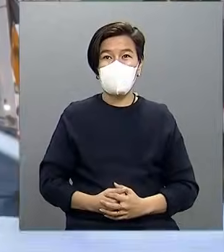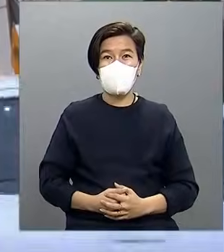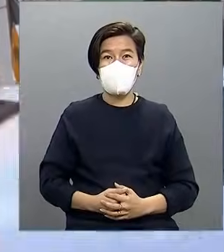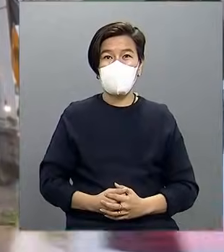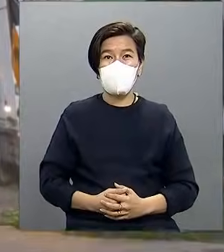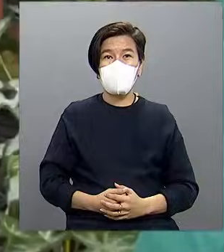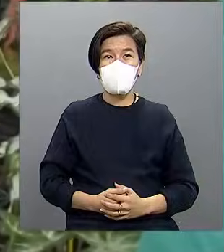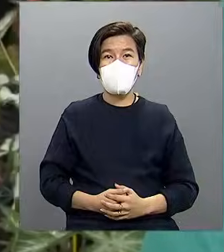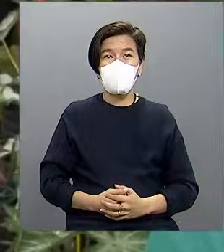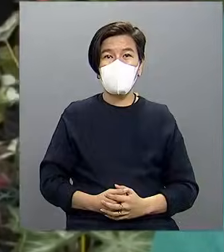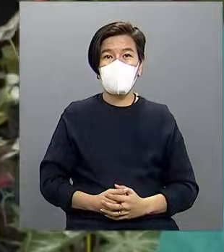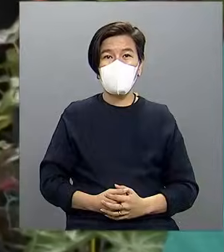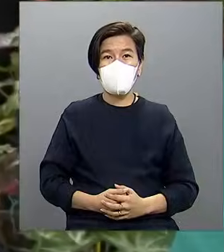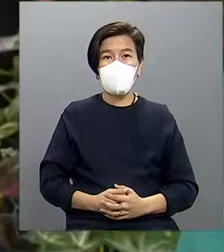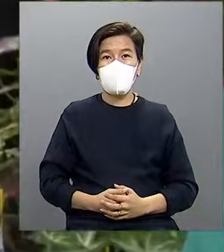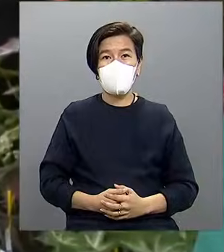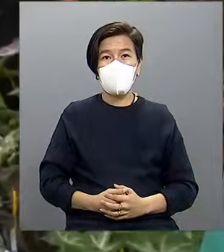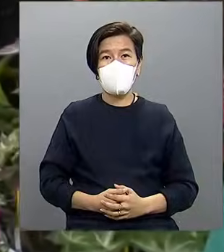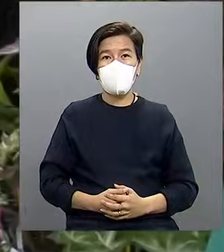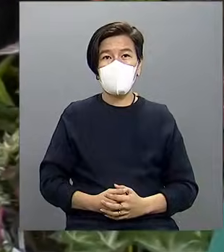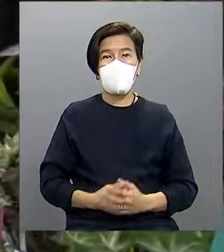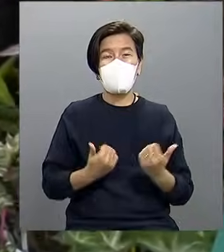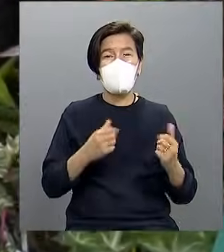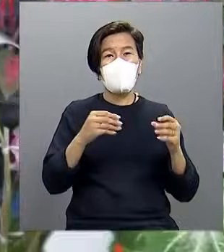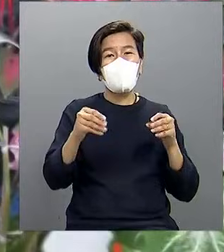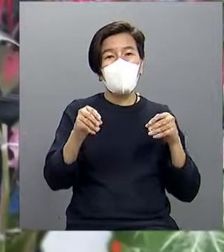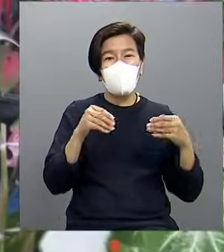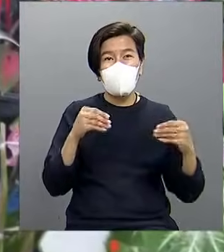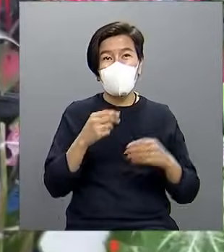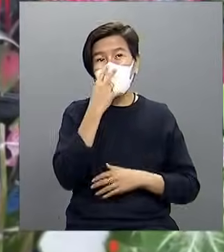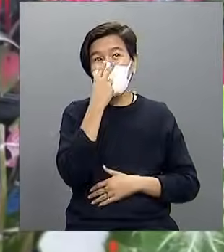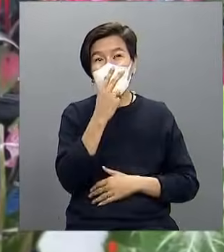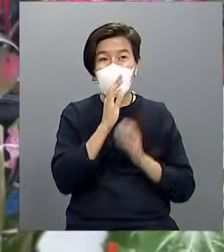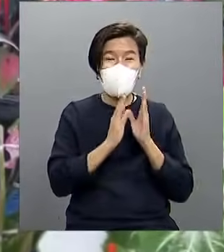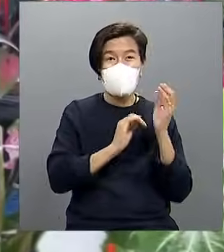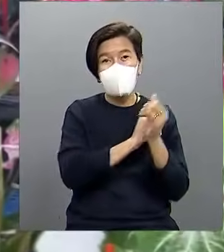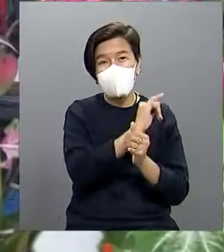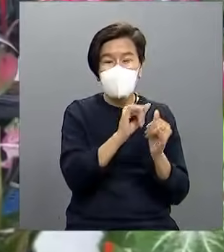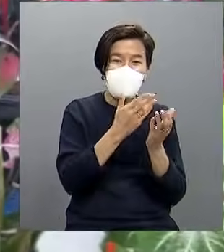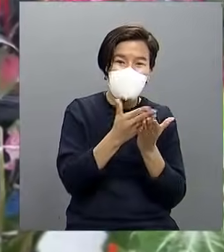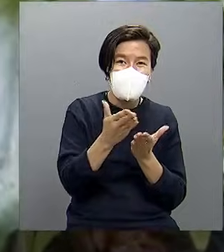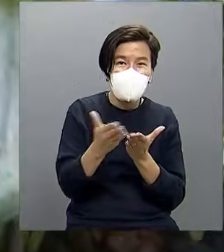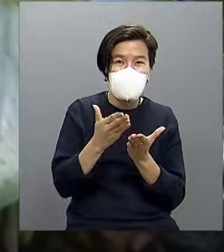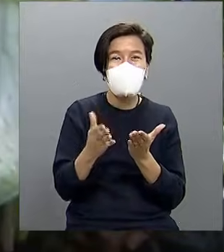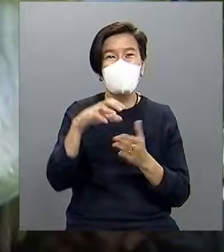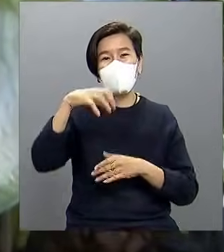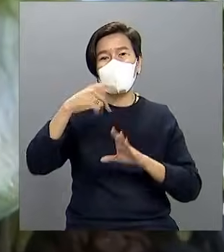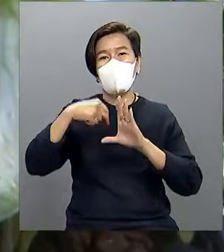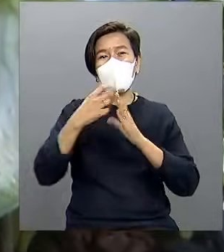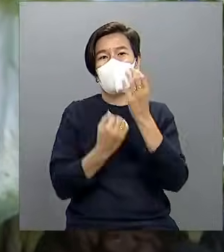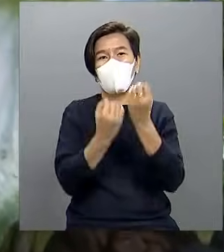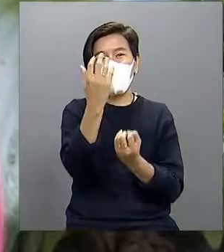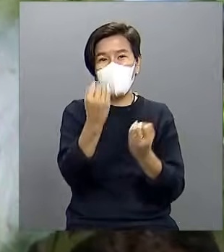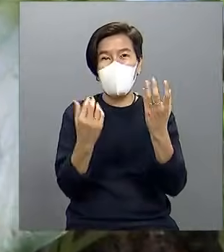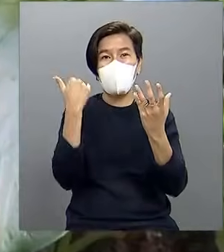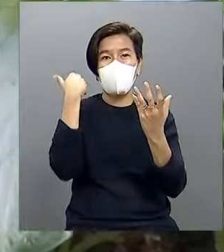เนี่ยเดี๋ยวนี้เขาก็เริ่มที่จะผ่อนคลายเนาะก็เลยเห็นภาพบรรยากาศการเดินช้อปปิ้งตลาดนัดตลาดต้นไม้แบบนี้นี่ปก